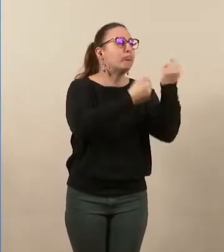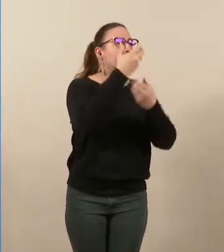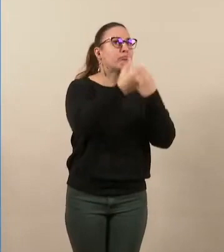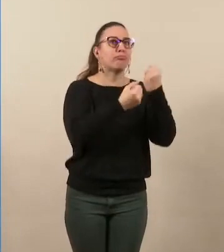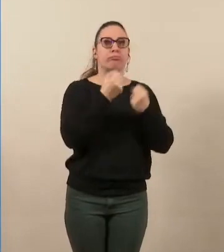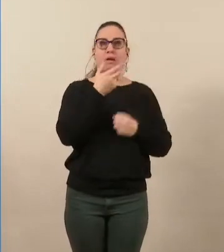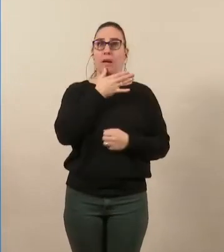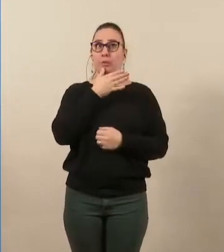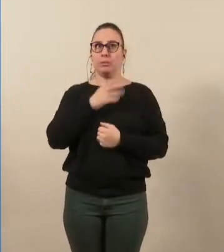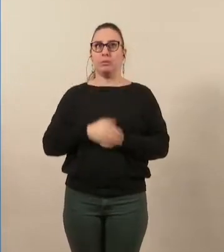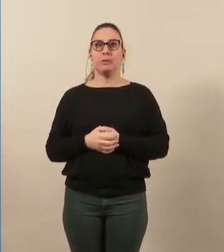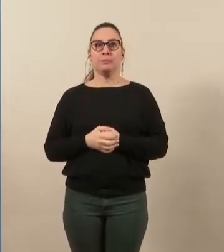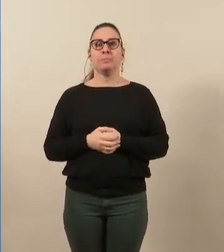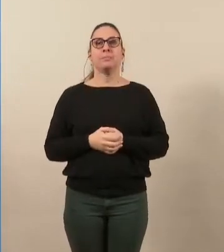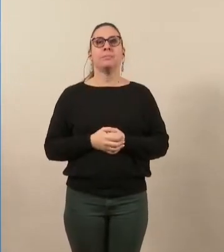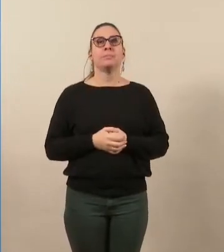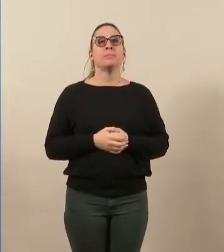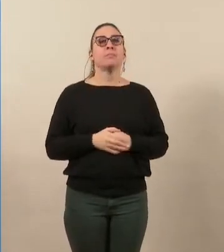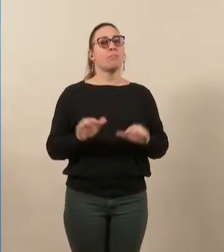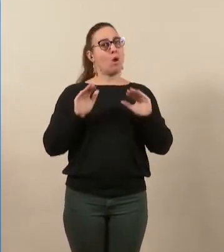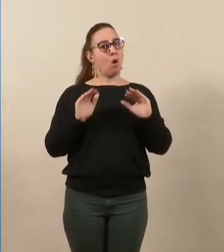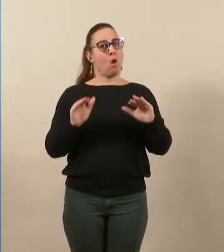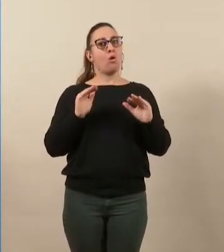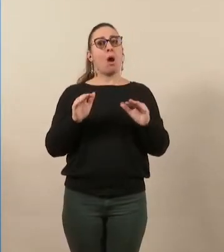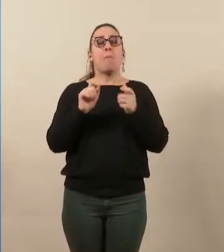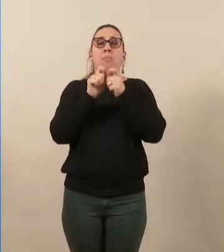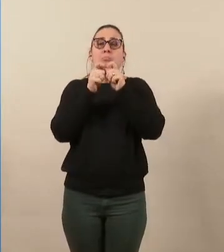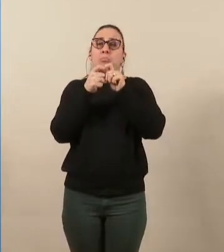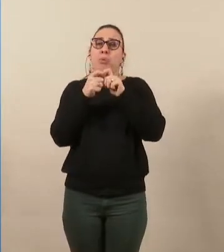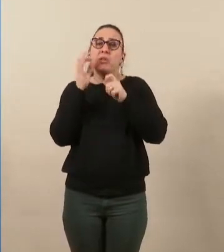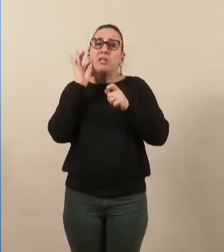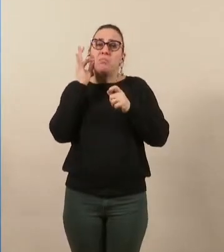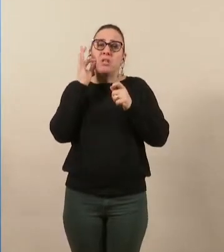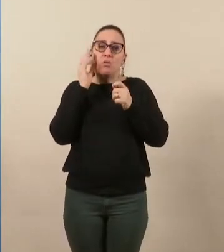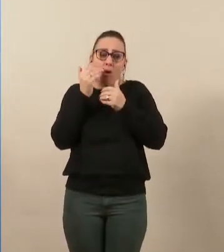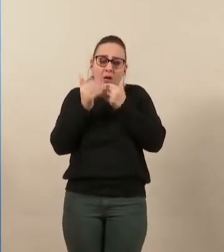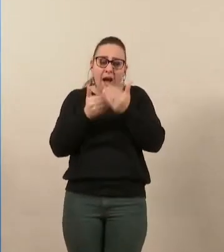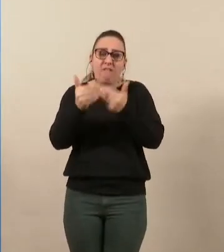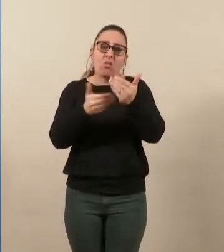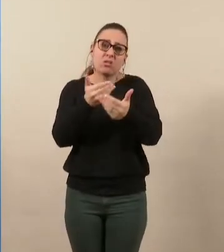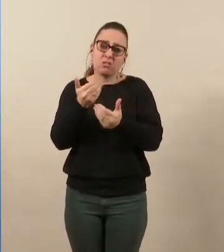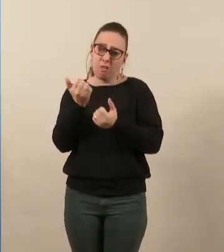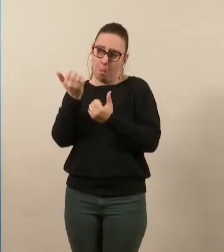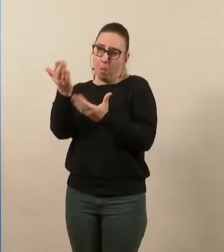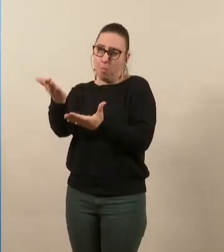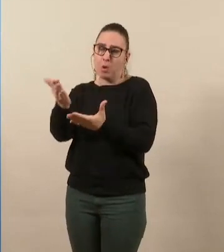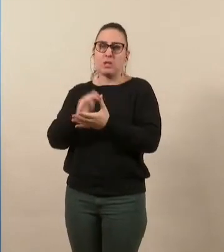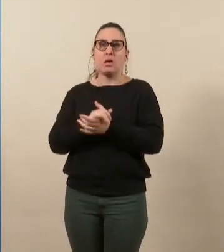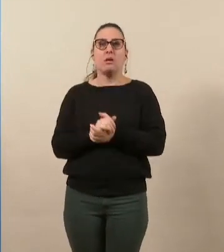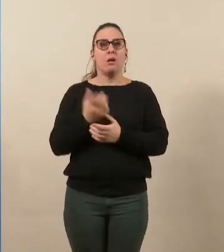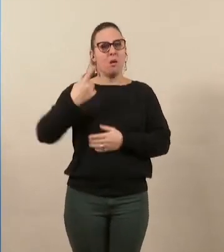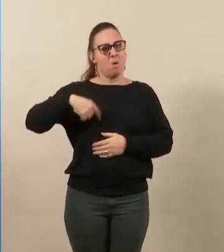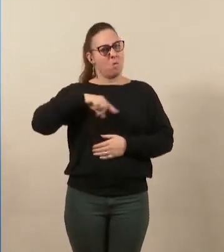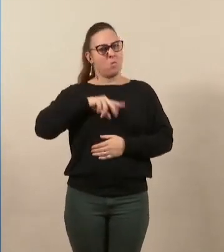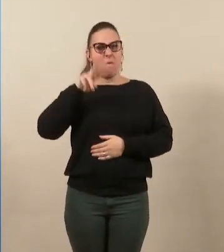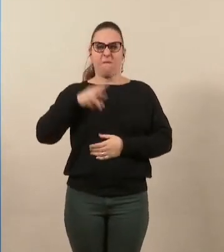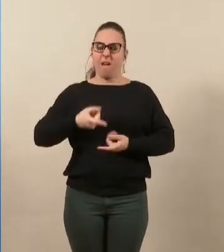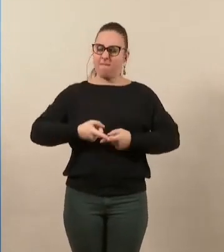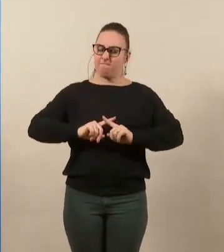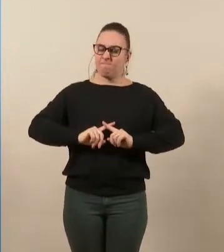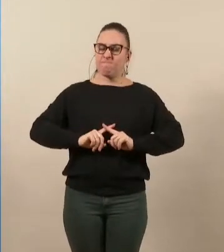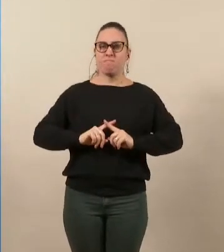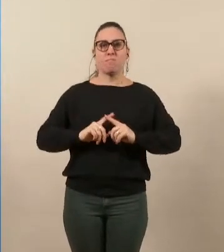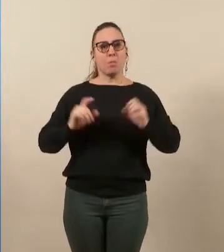Pourtant, nous allons vous proposer une modeste avancée pour un sujet à propos duquel nous pensons sincèrement que